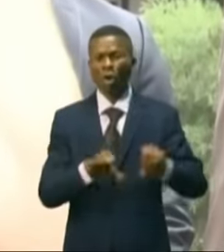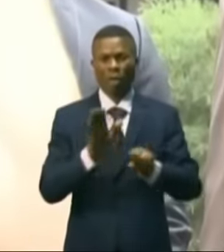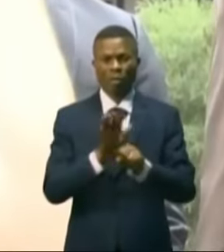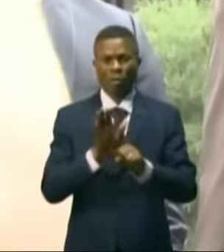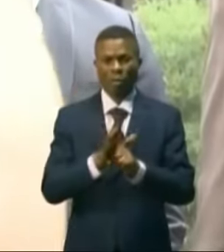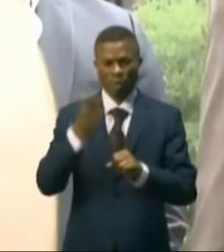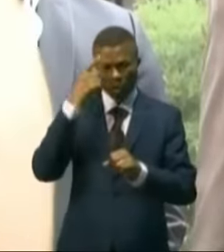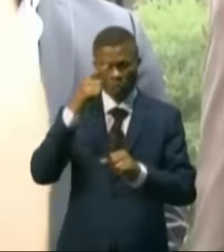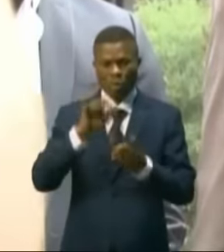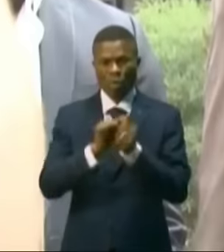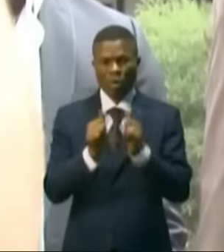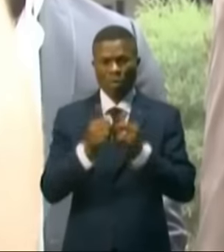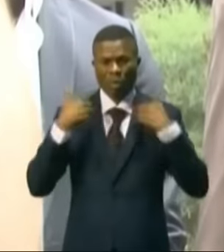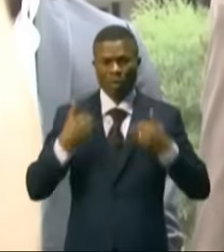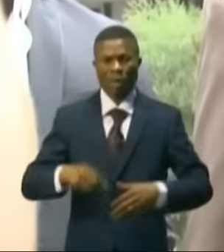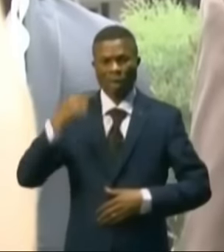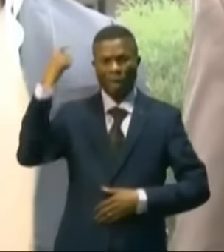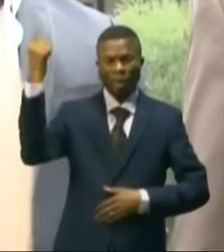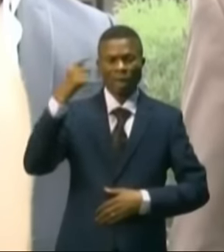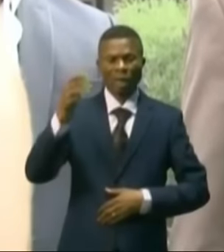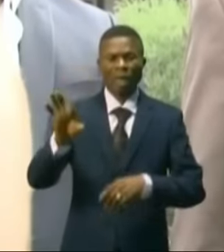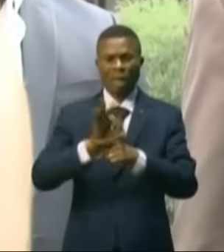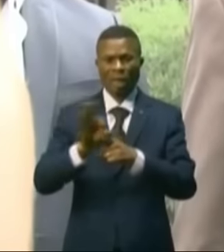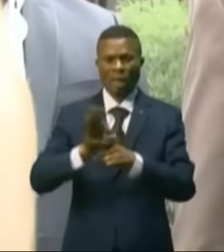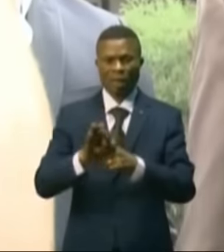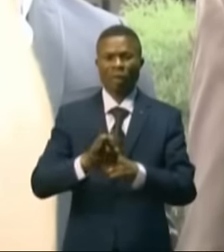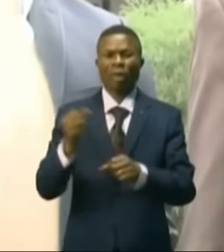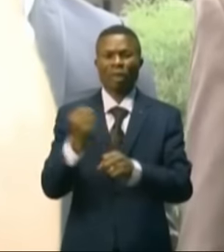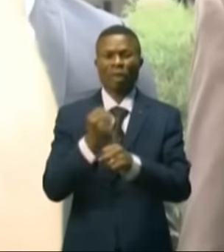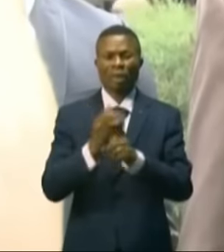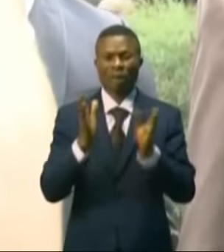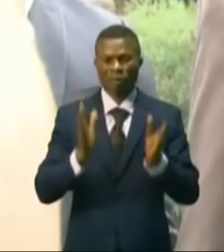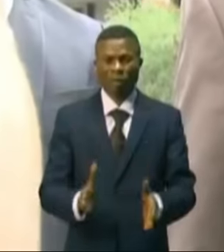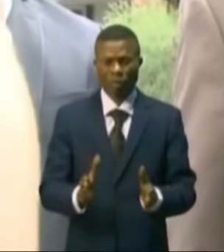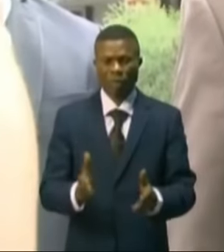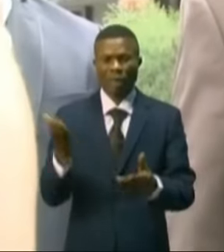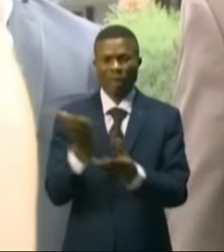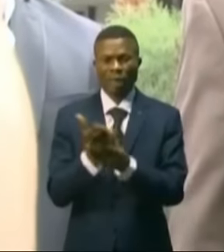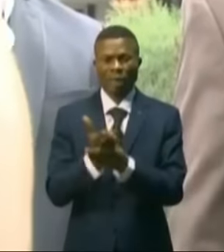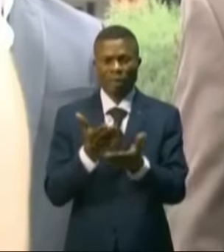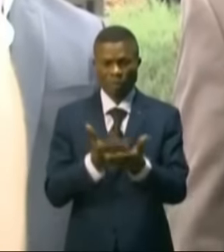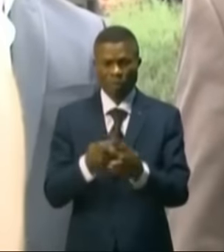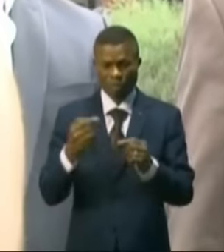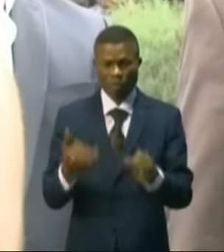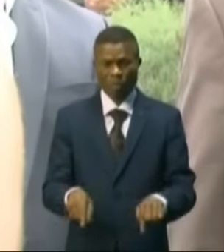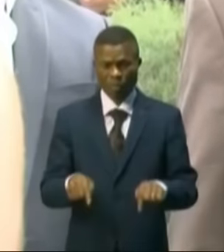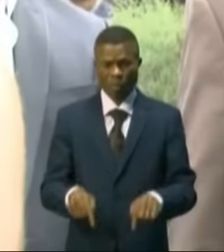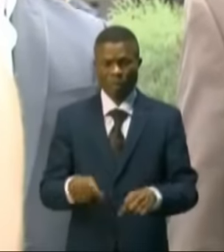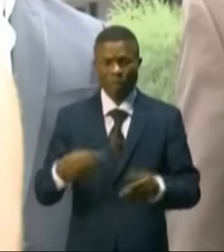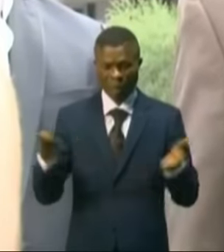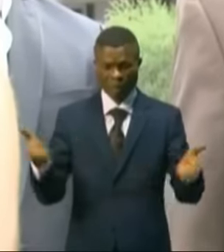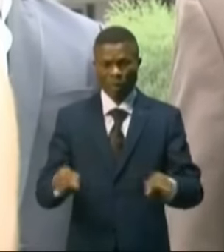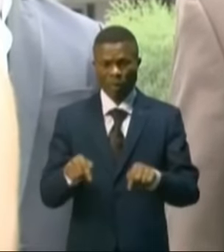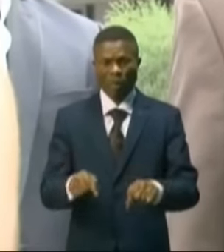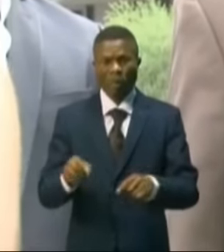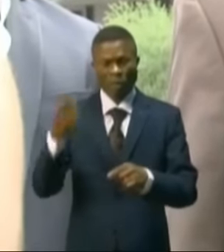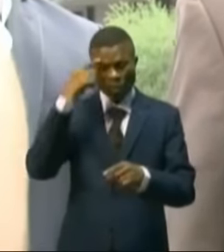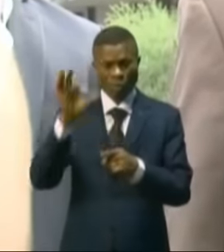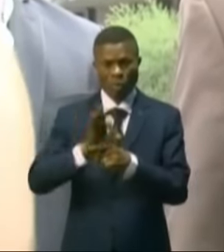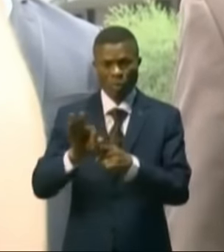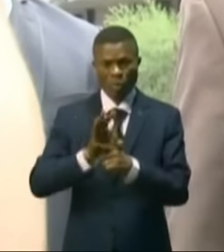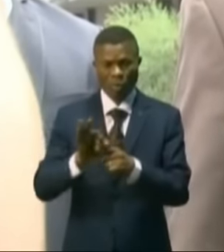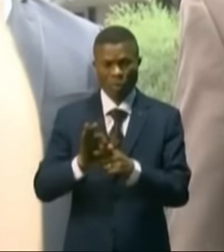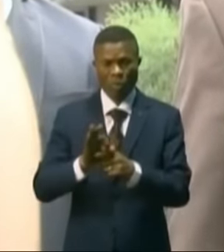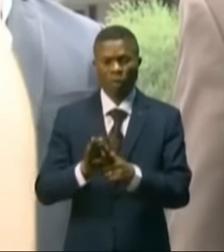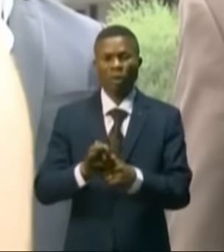couverture santé universelle, c'est la formation des prestataires et la documentation. Maintenant, nous sommes là pour la formation des